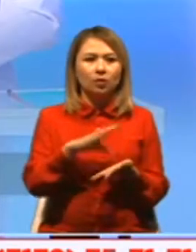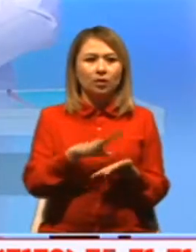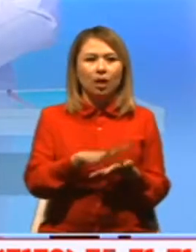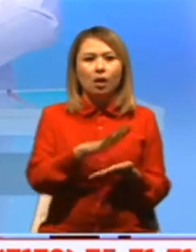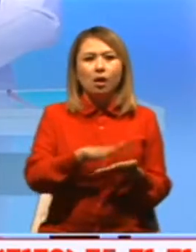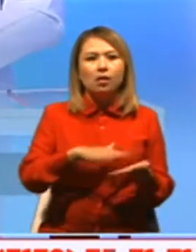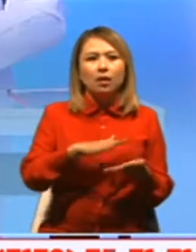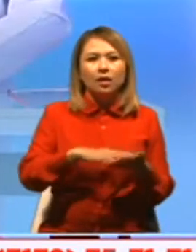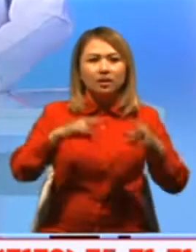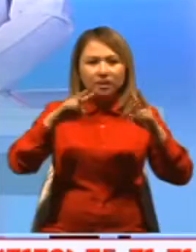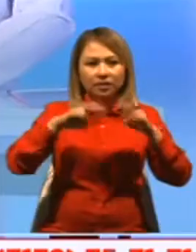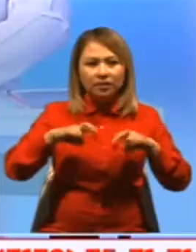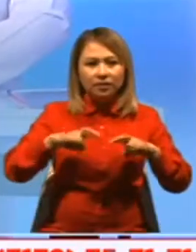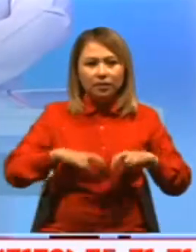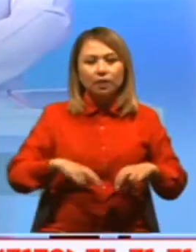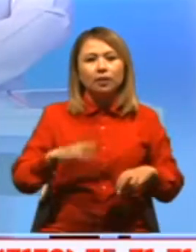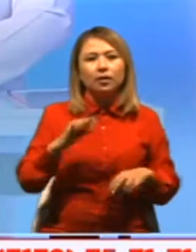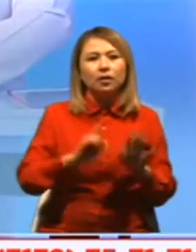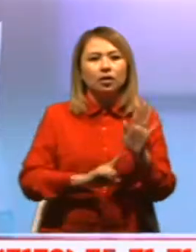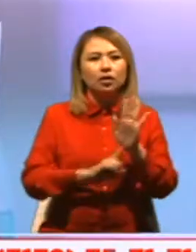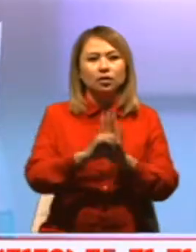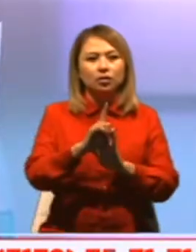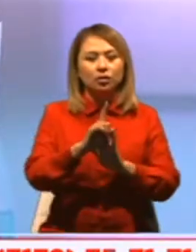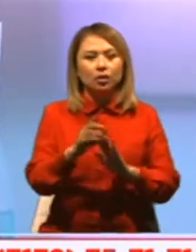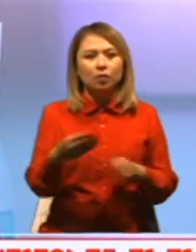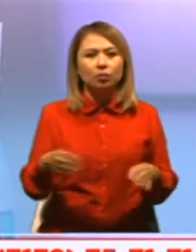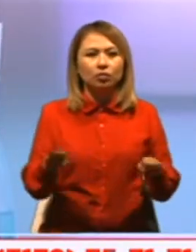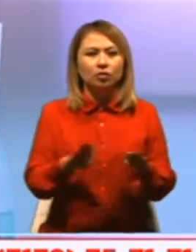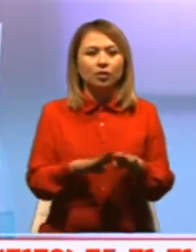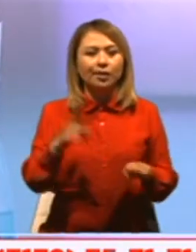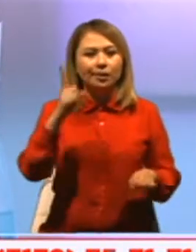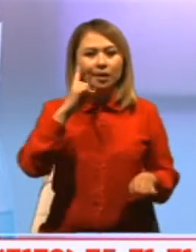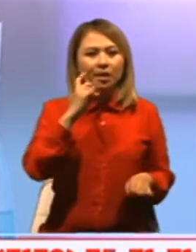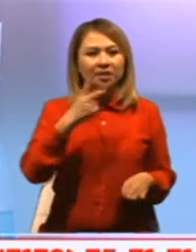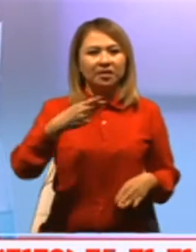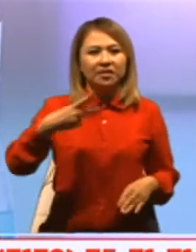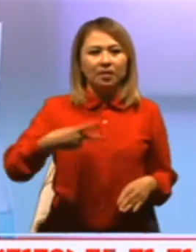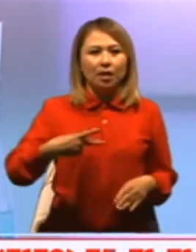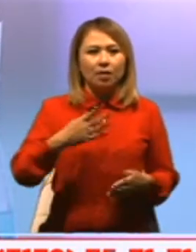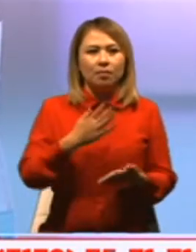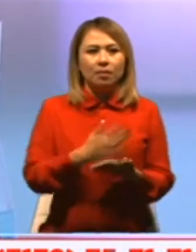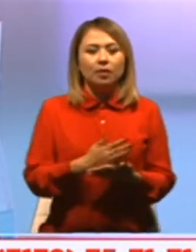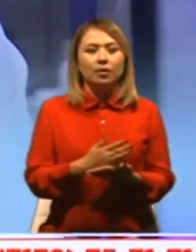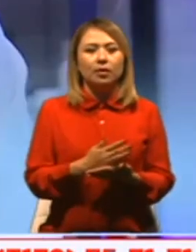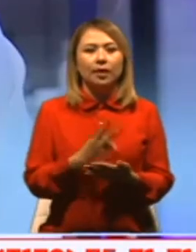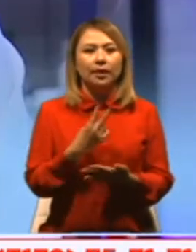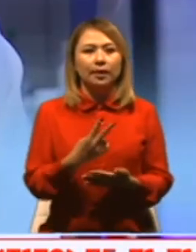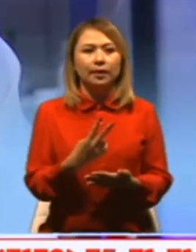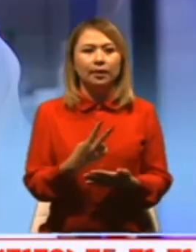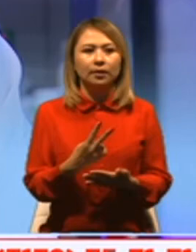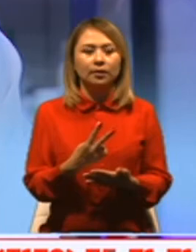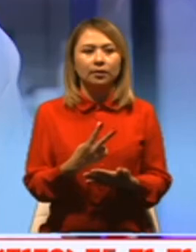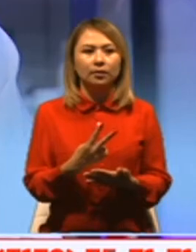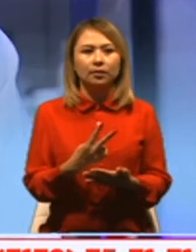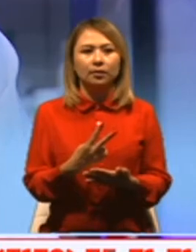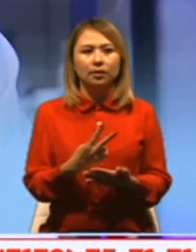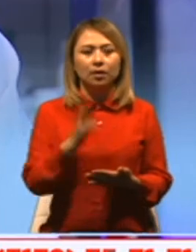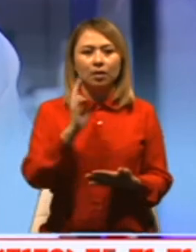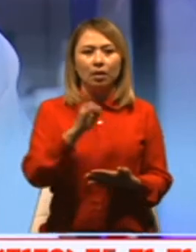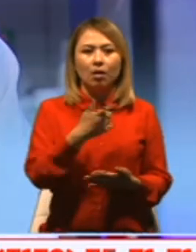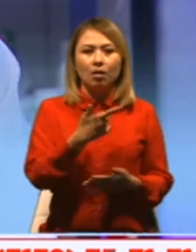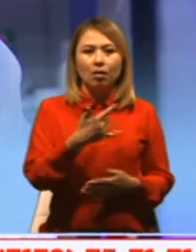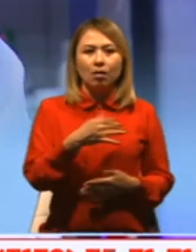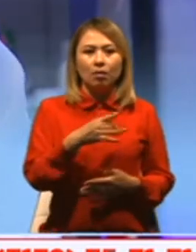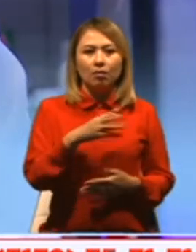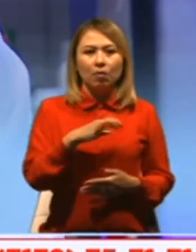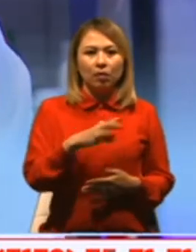қарай толық зерттеулерден кейін барып диагноз қойылады. Ал енді бұл жерде қант диабеті екі түрі бар. Бірінші тип, екінші тип бар. Бірінші тип бізге гормонға тәуелділік болып табылады.